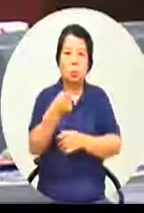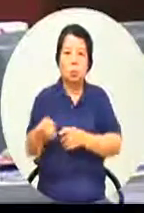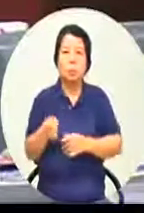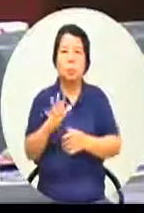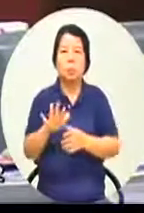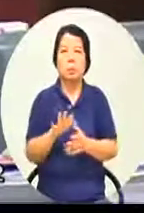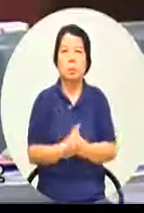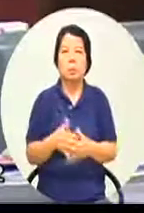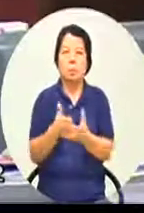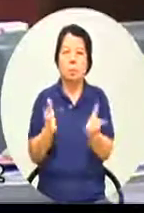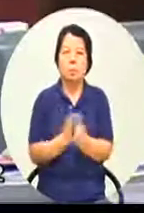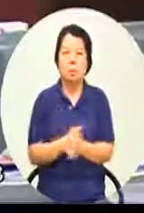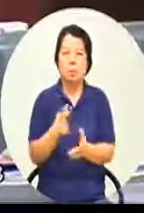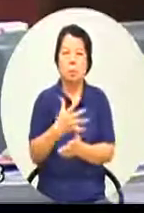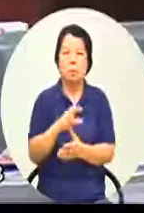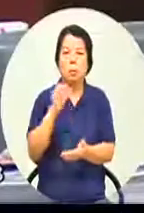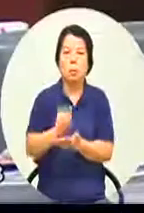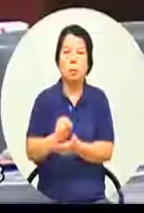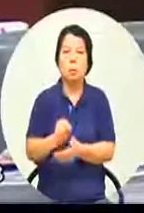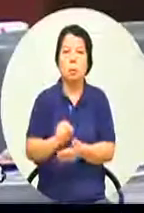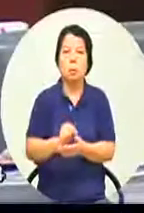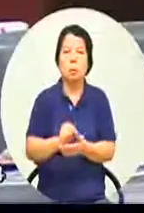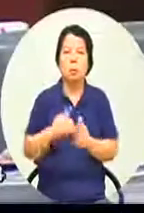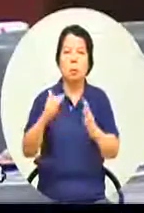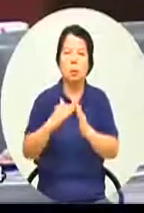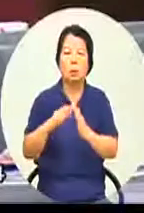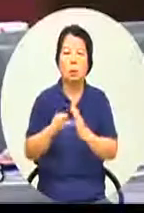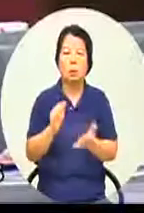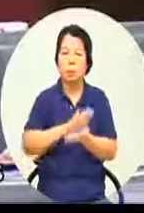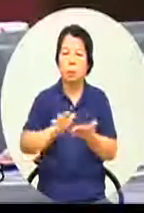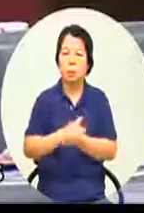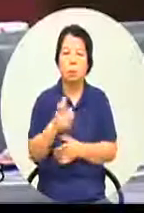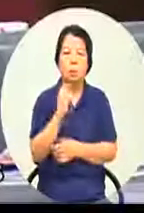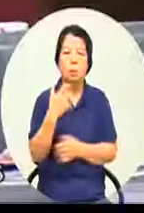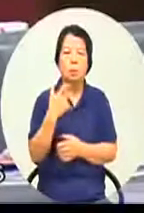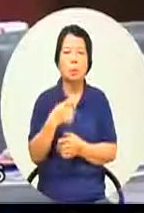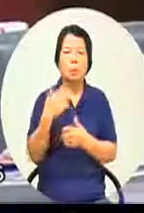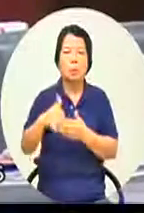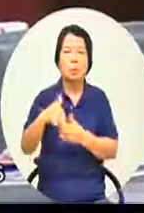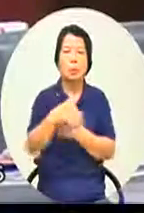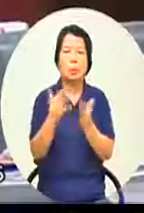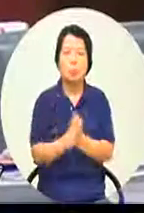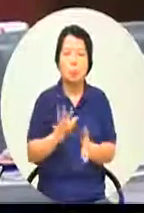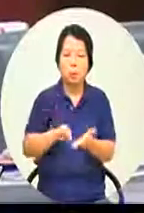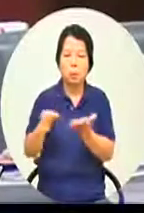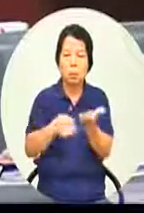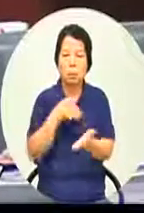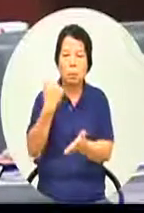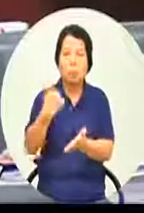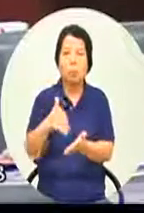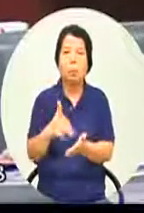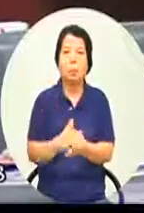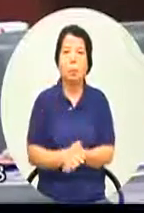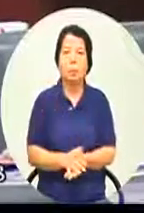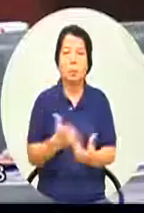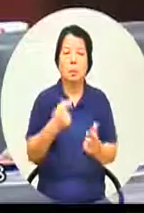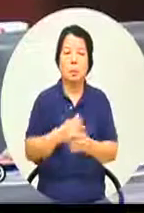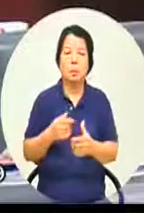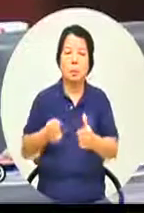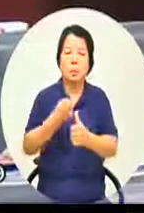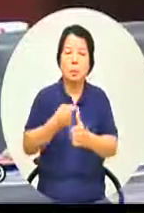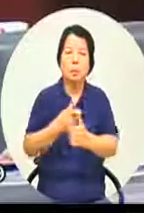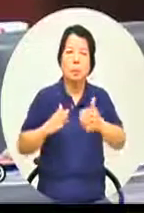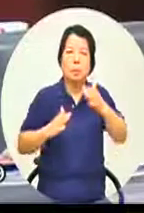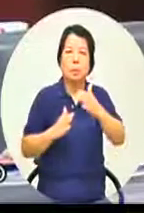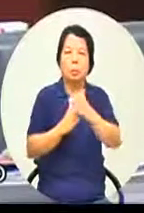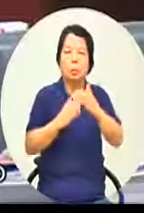有一些占用户的问题还没有办法解决，所以这一块目前都还没有标售处理。那都隔着这个先锋路，啊，先锋路